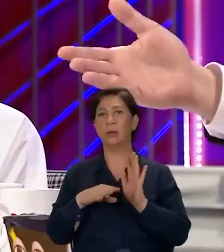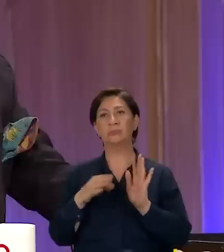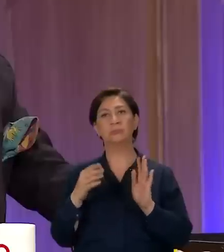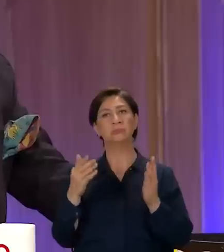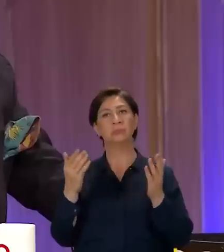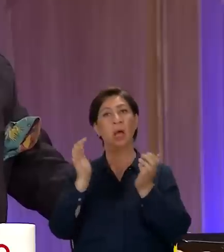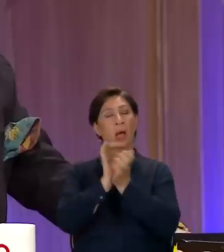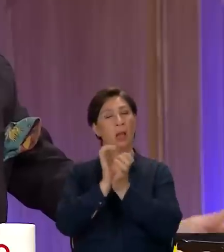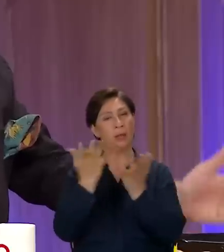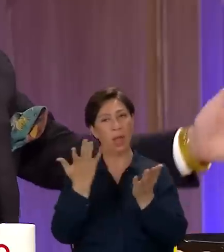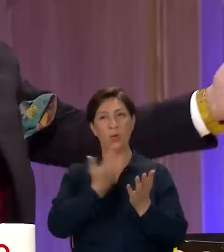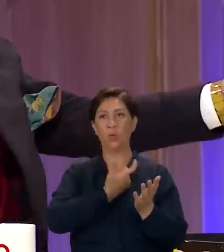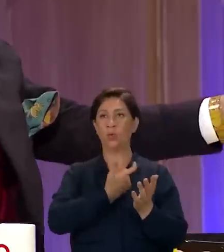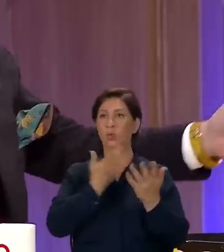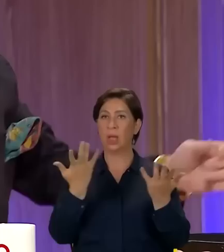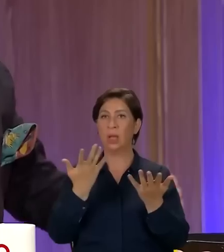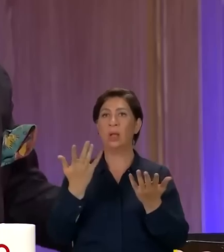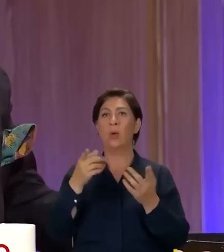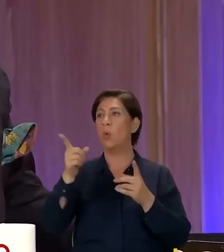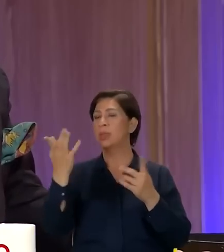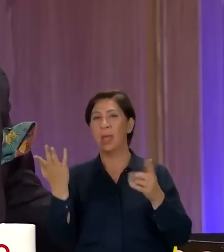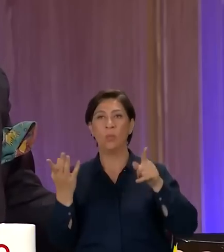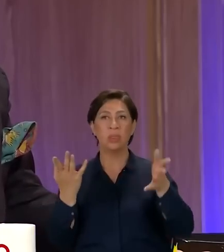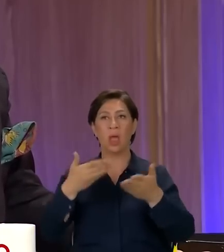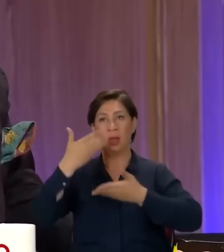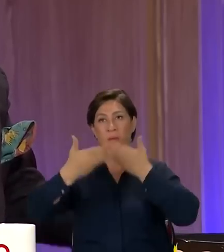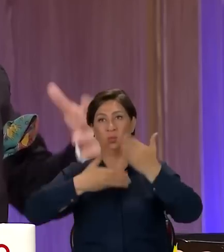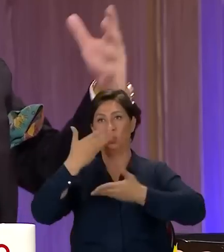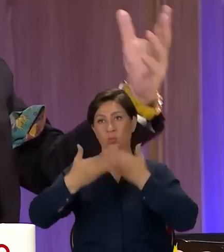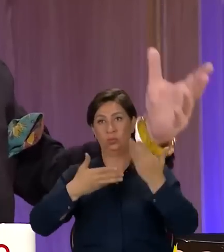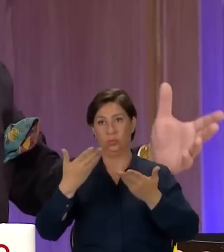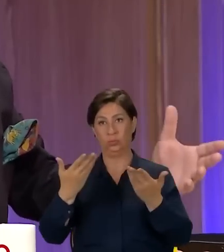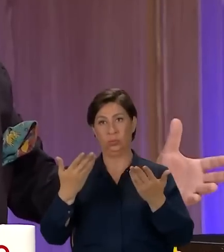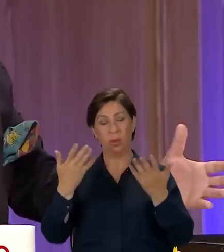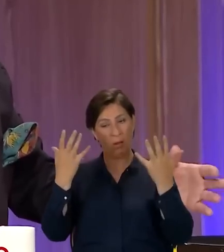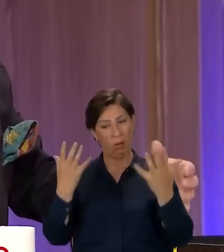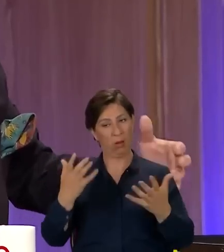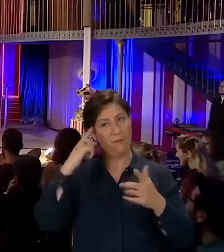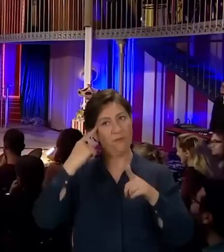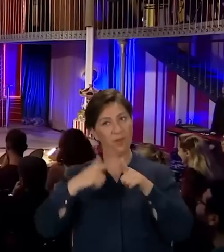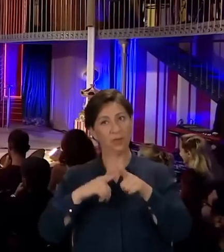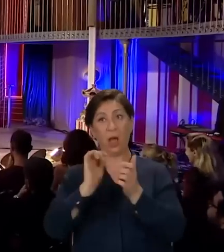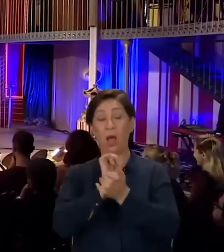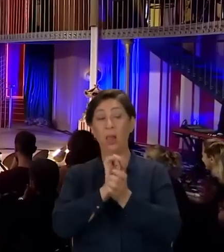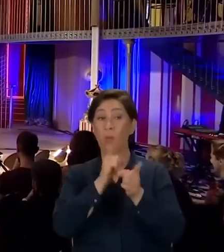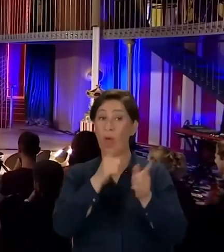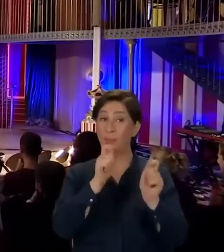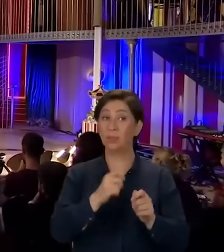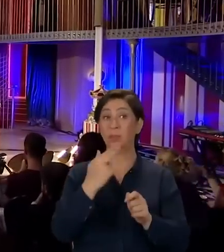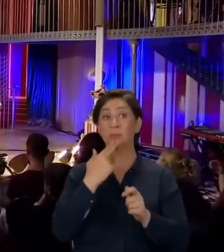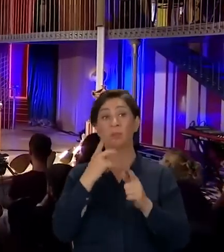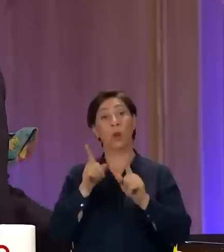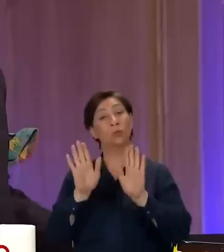aile nedir? Hukuk nedir? Olay nedir? Ha? Böyle ağır felsefe. Aile şöyle yapmalıdır, kadın